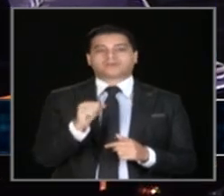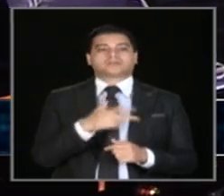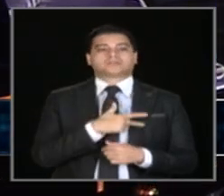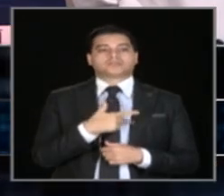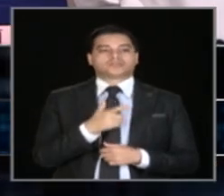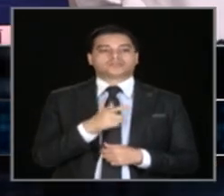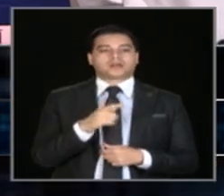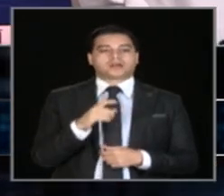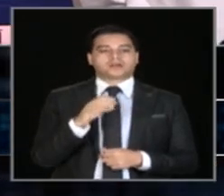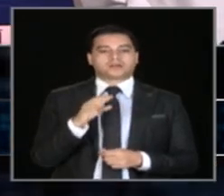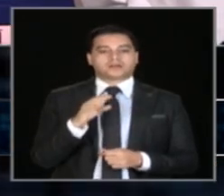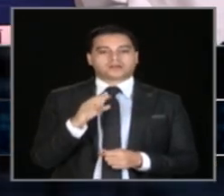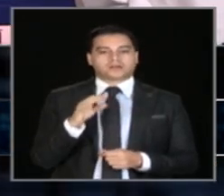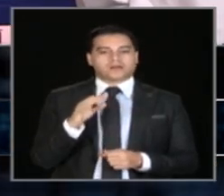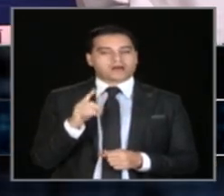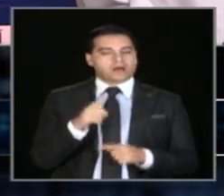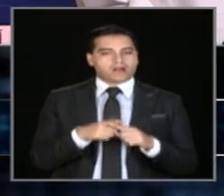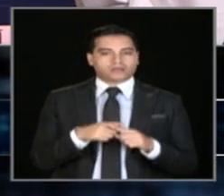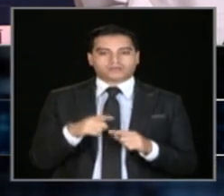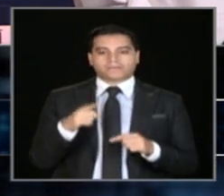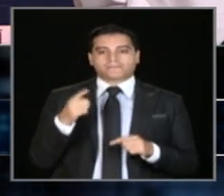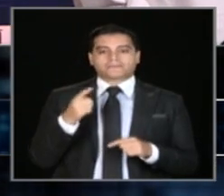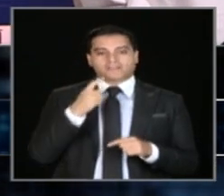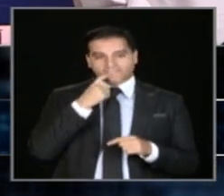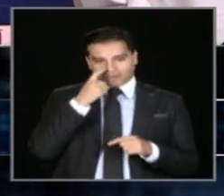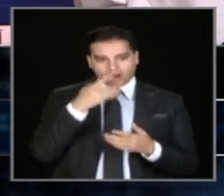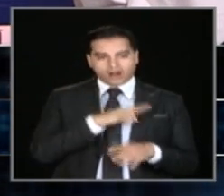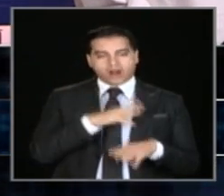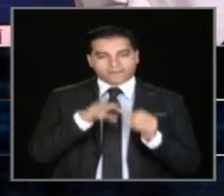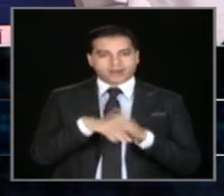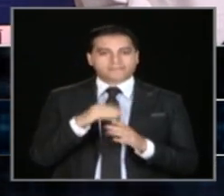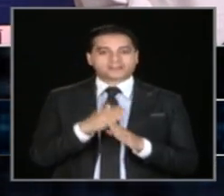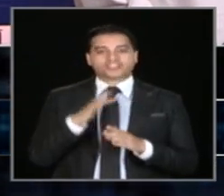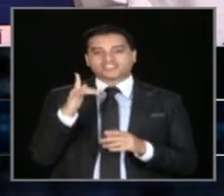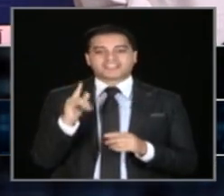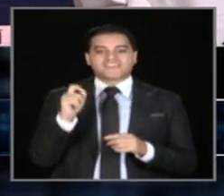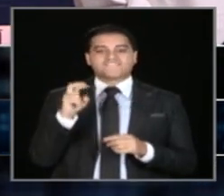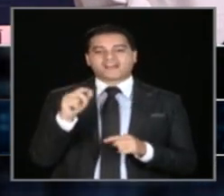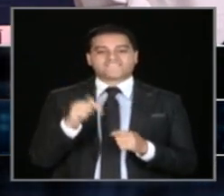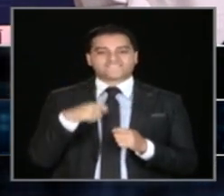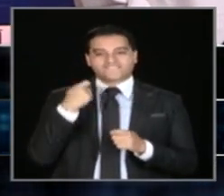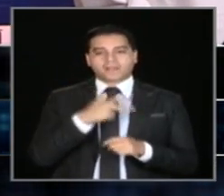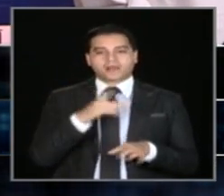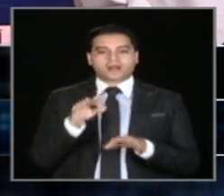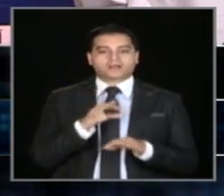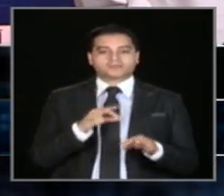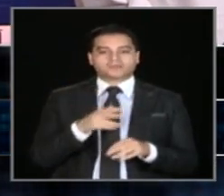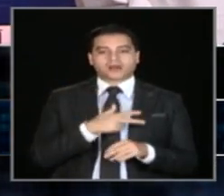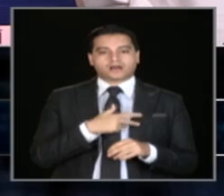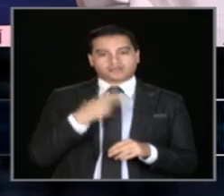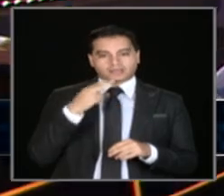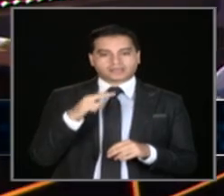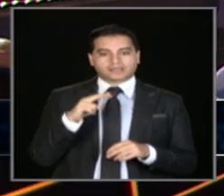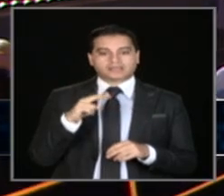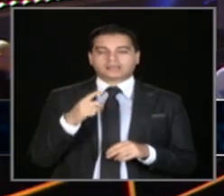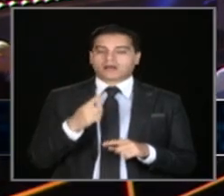المرأة؟ يونيو. غلط. من هي الفنانة الراحلة التي قامت بدور شريفة في فيلم الاختيار؟ نادية